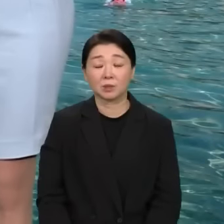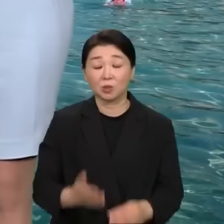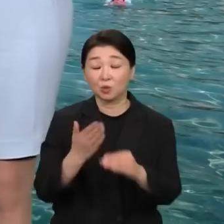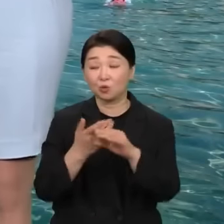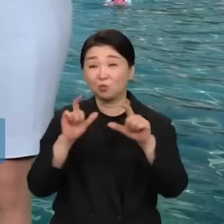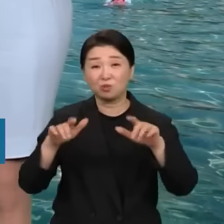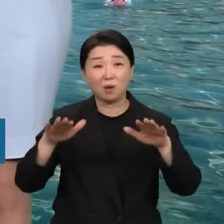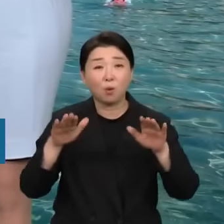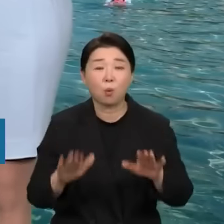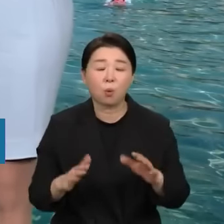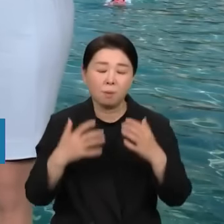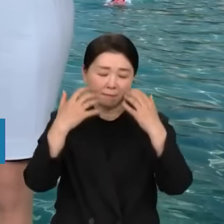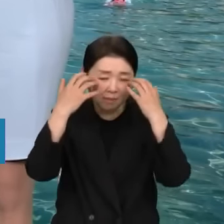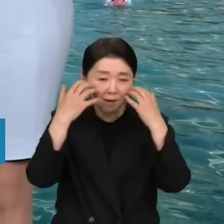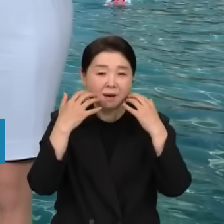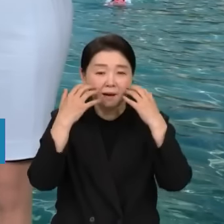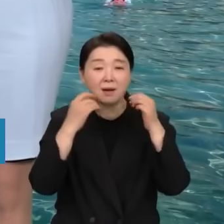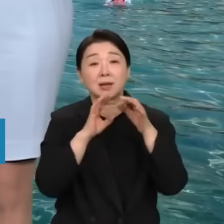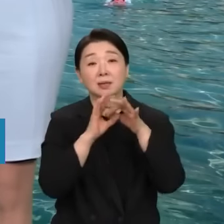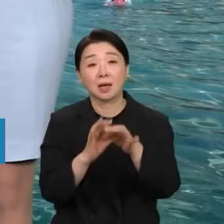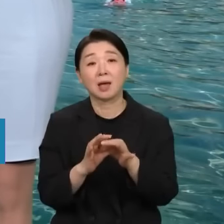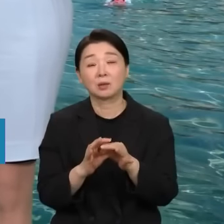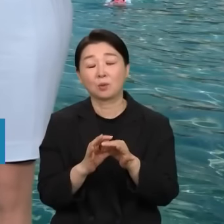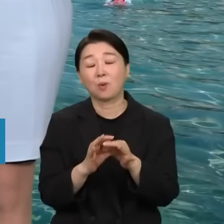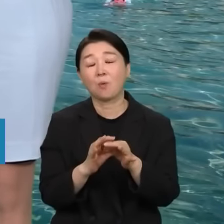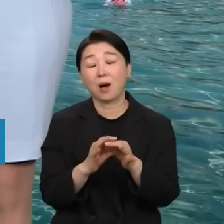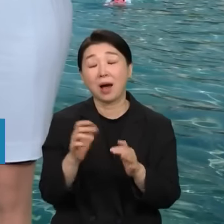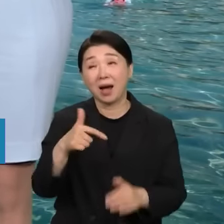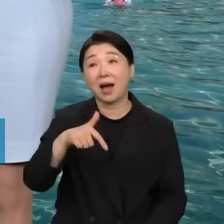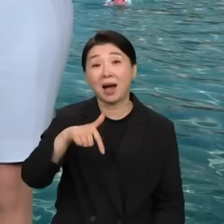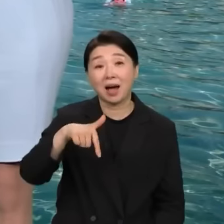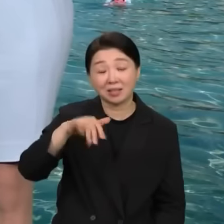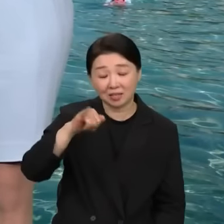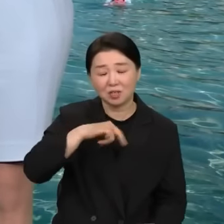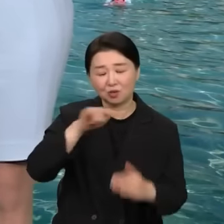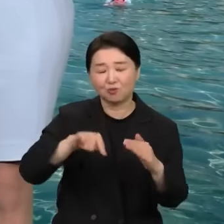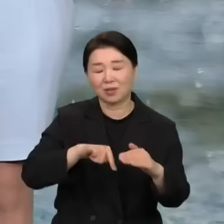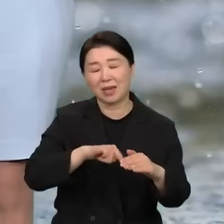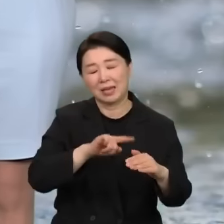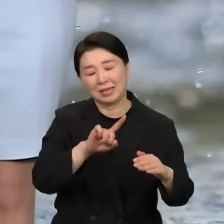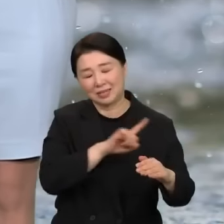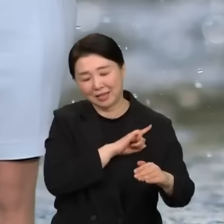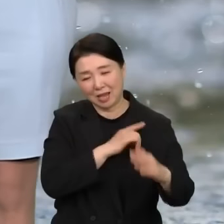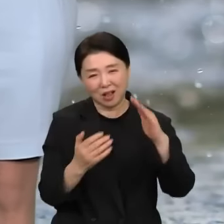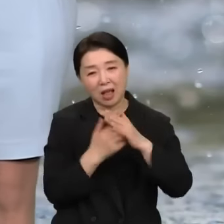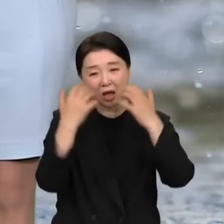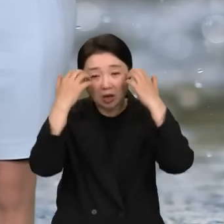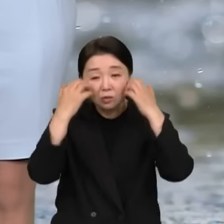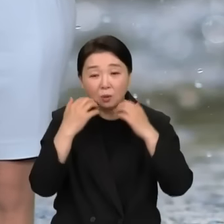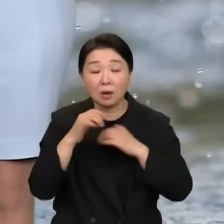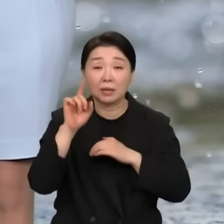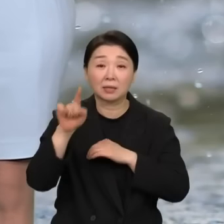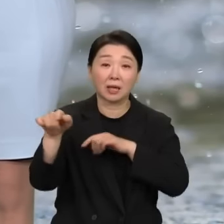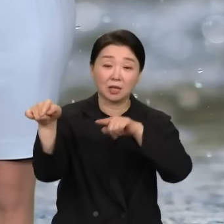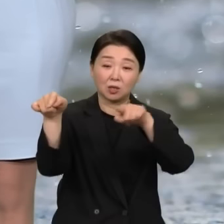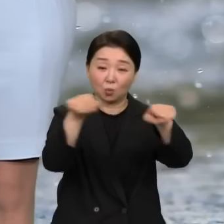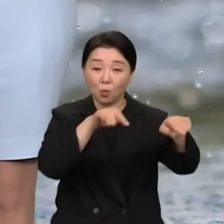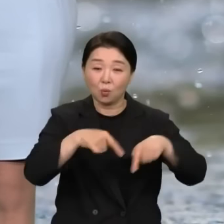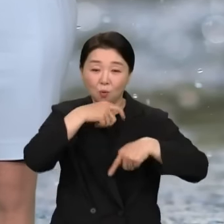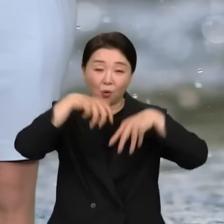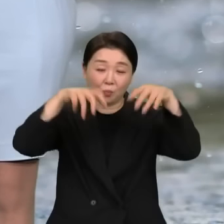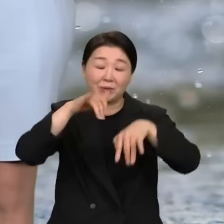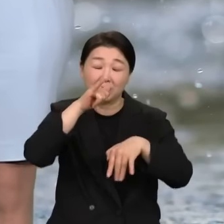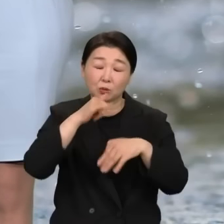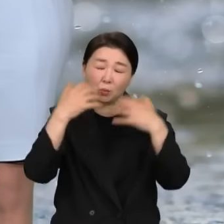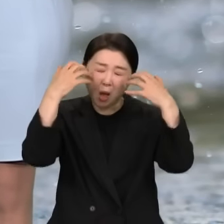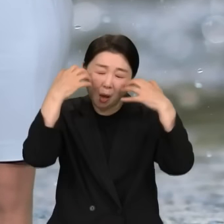오늘도 중부지방은 폭염이 계속되면서 역대 절기 하지 중 가장 더운 날이었습니다. 내일은 전국 곳곳에 비가 내리면서 폭염이